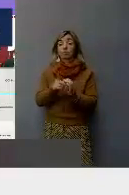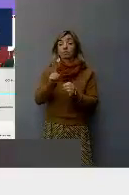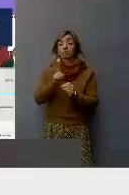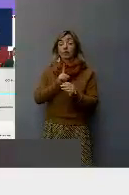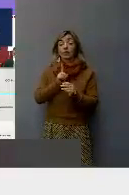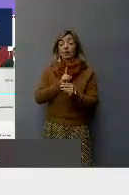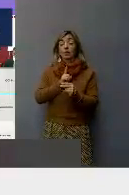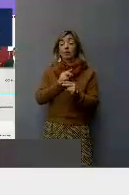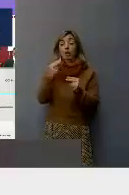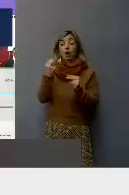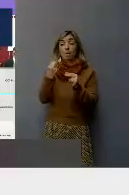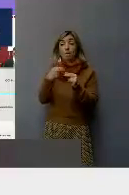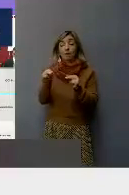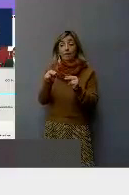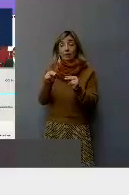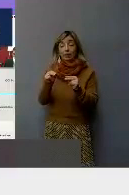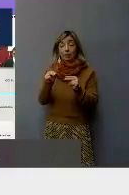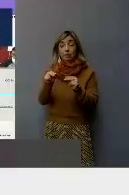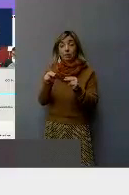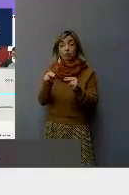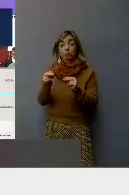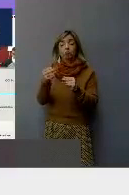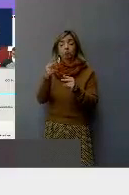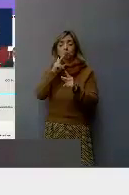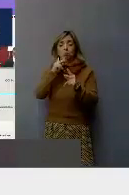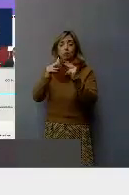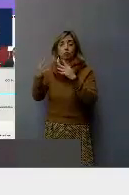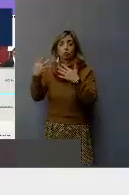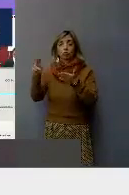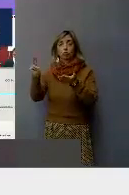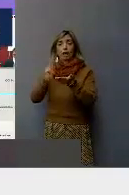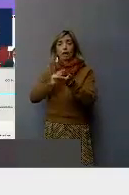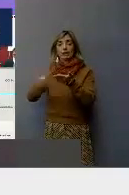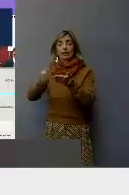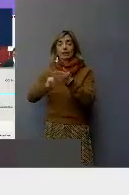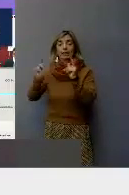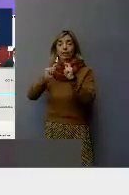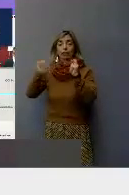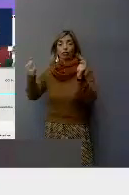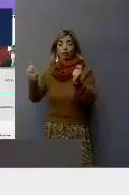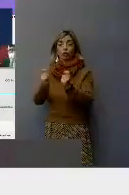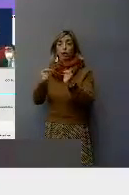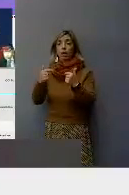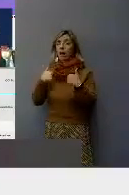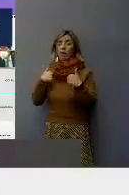sentita la segreteria generale lo ritiro grazie